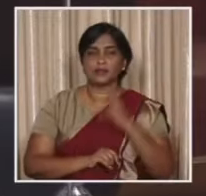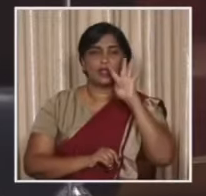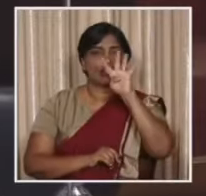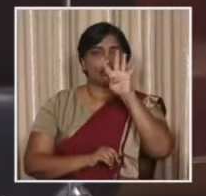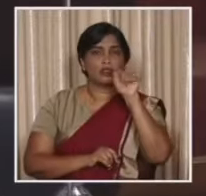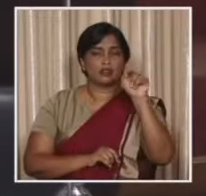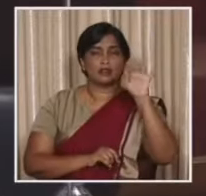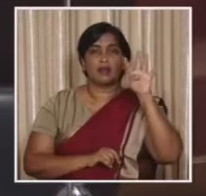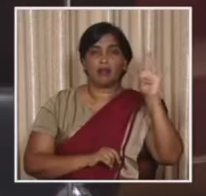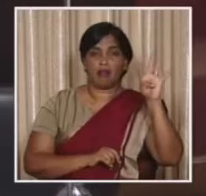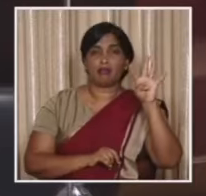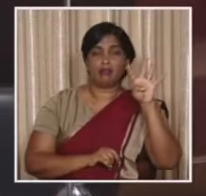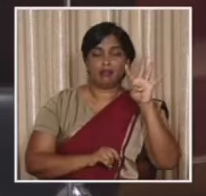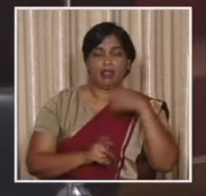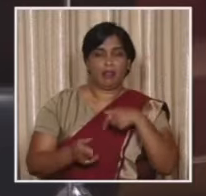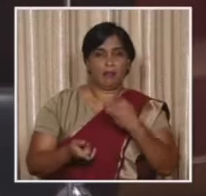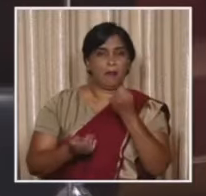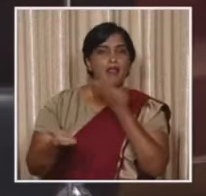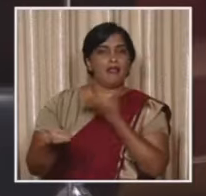4.4ක් දැන් තියෙනවා කියලා.